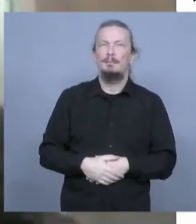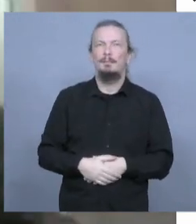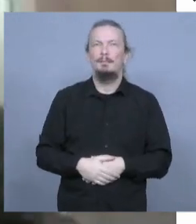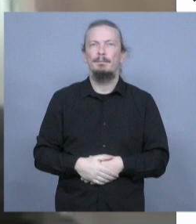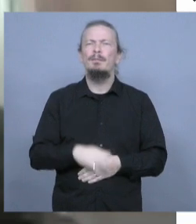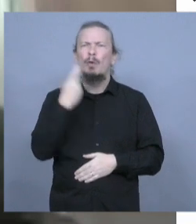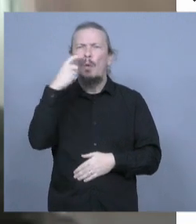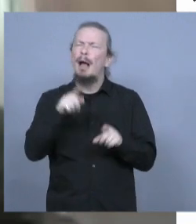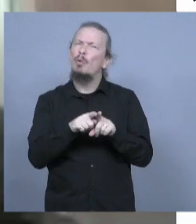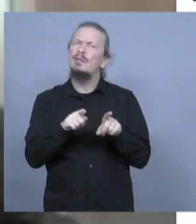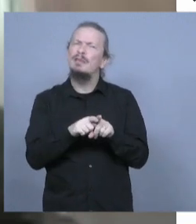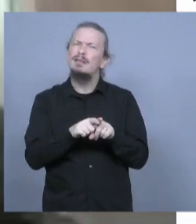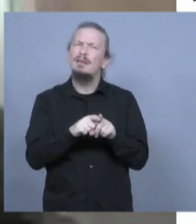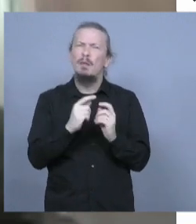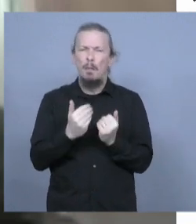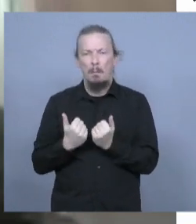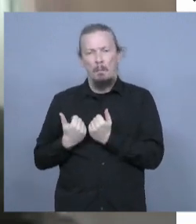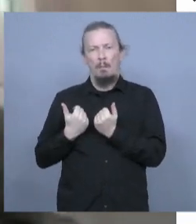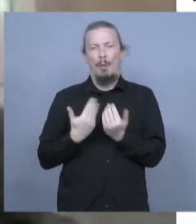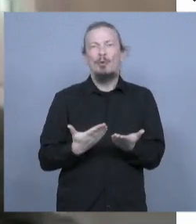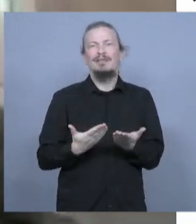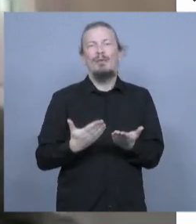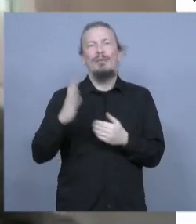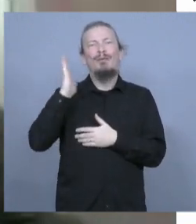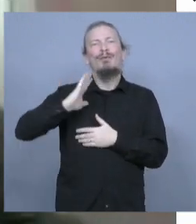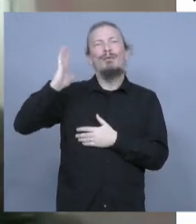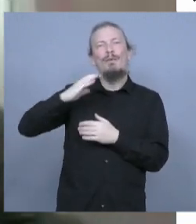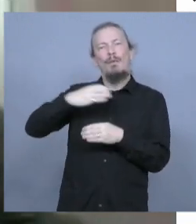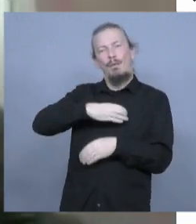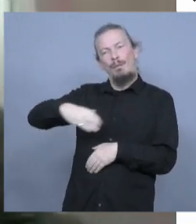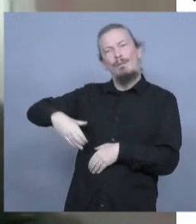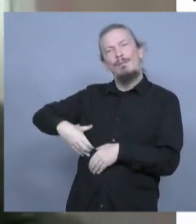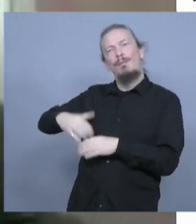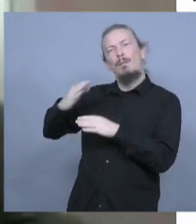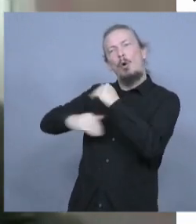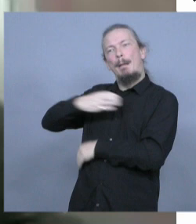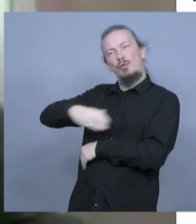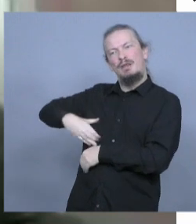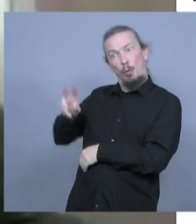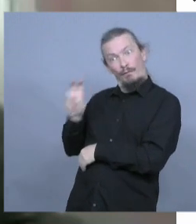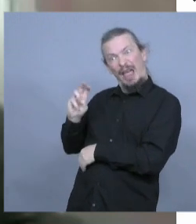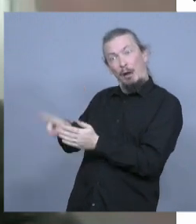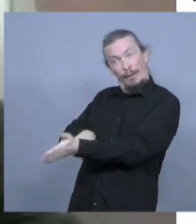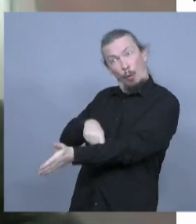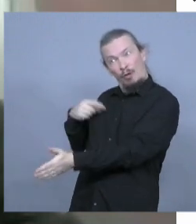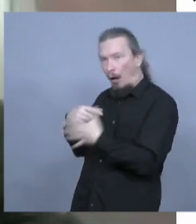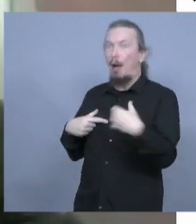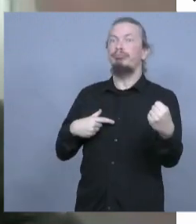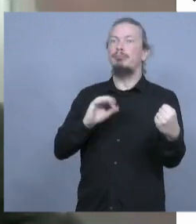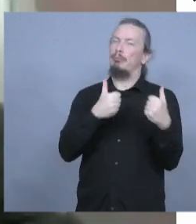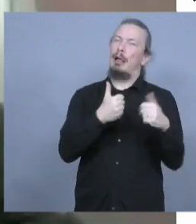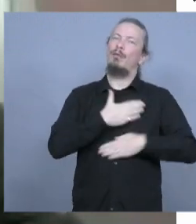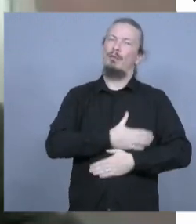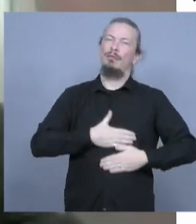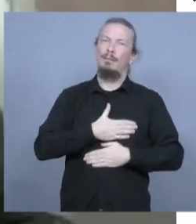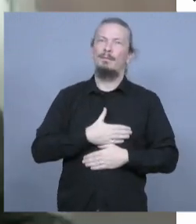la reprise de propositions qu'on trouvait d'ailleurs dans des programmes municipaux écologistes depuis longtemps, à savoir l'optimisation des espaces